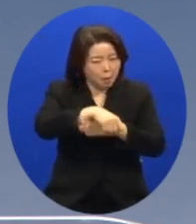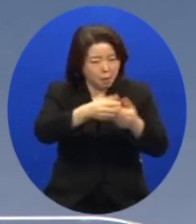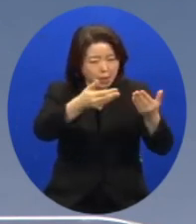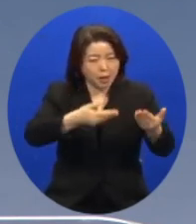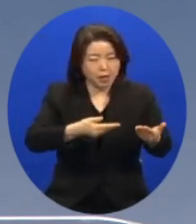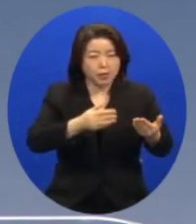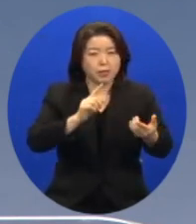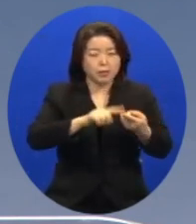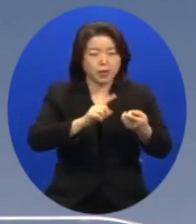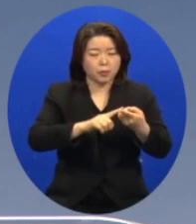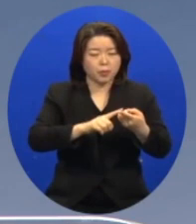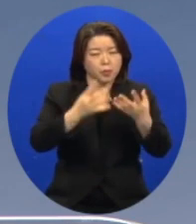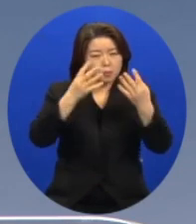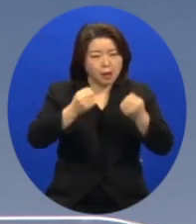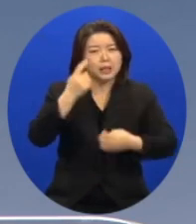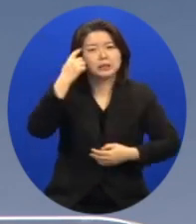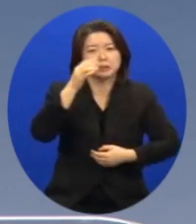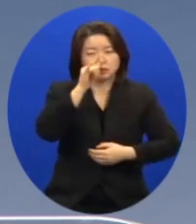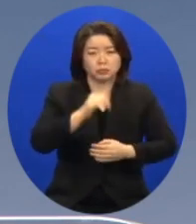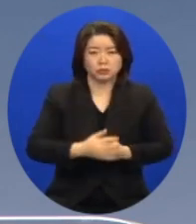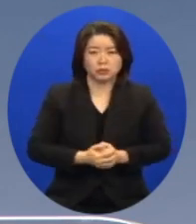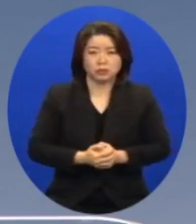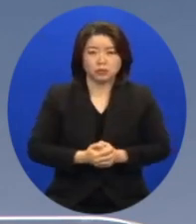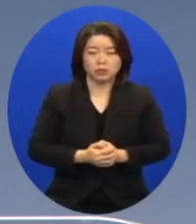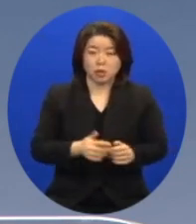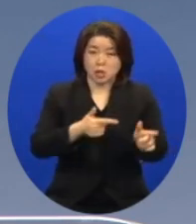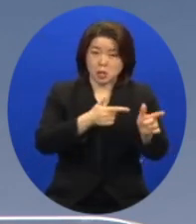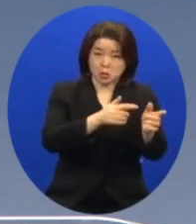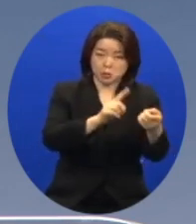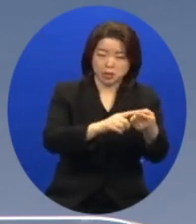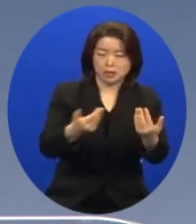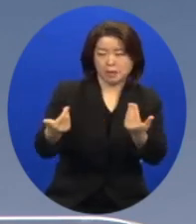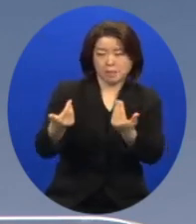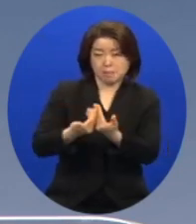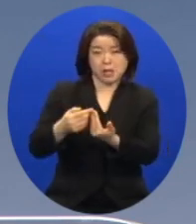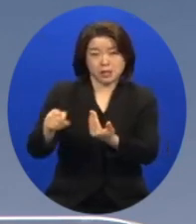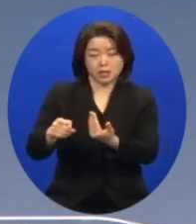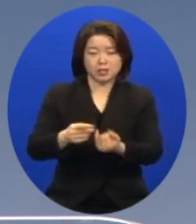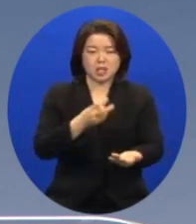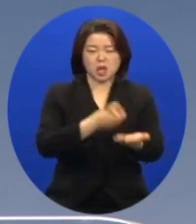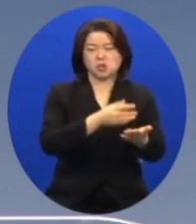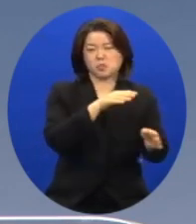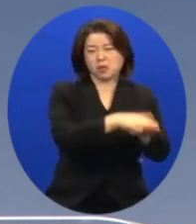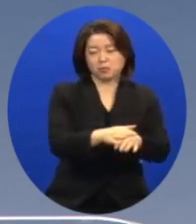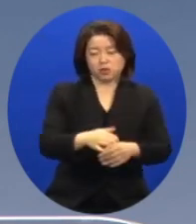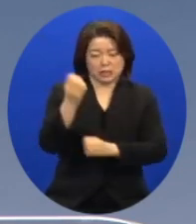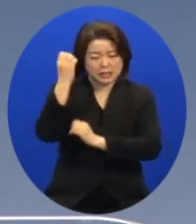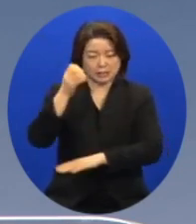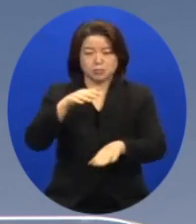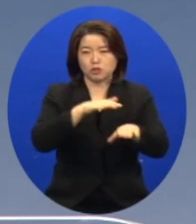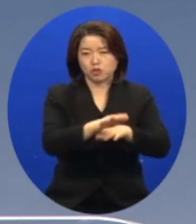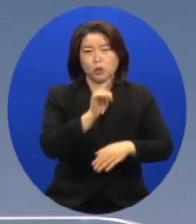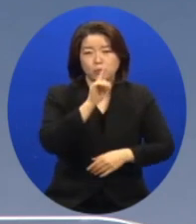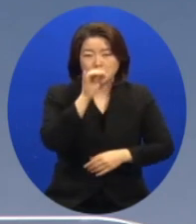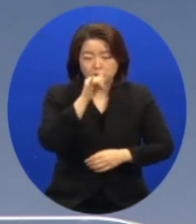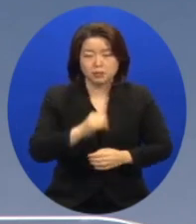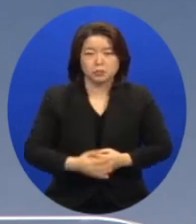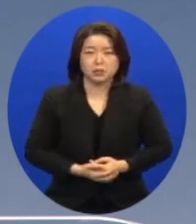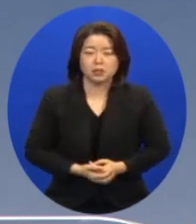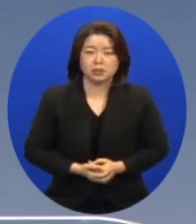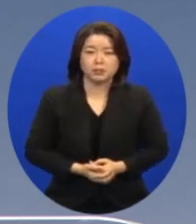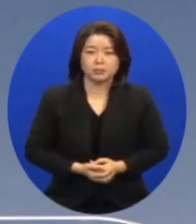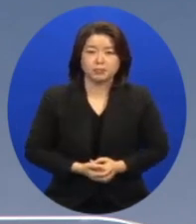많습니다 그들은 동성애를 반대하는 것은 율법주의에 고 근본 주 의 라고 말하라